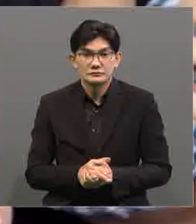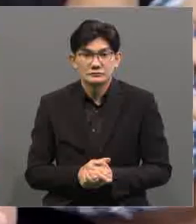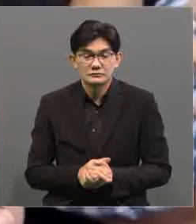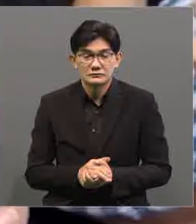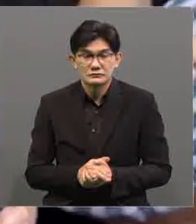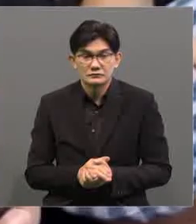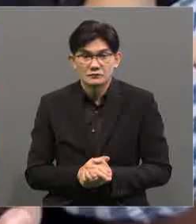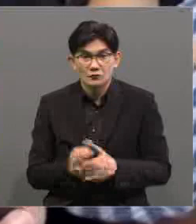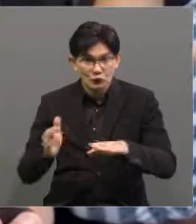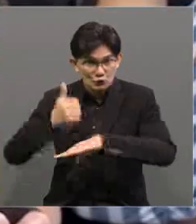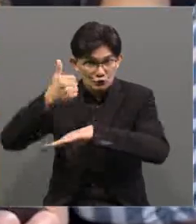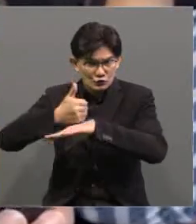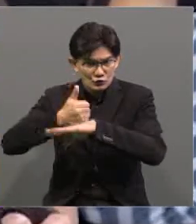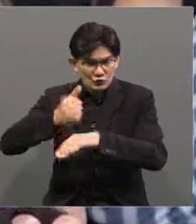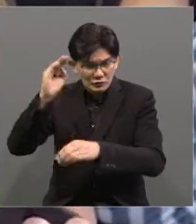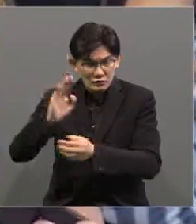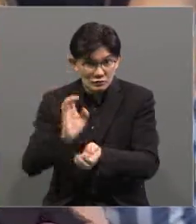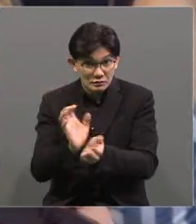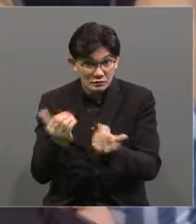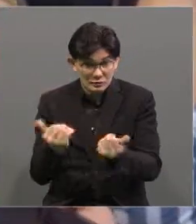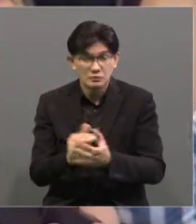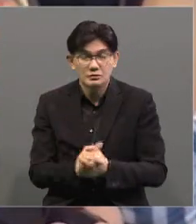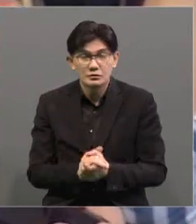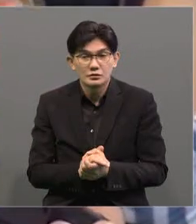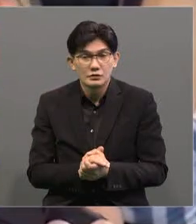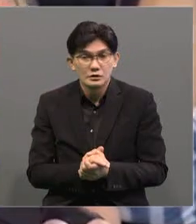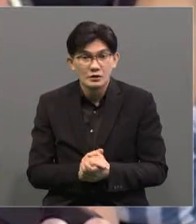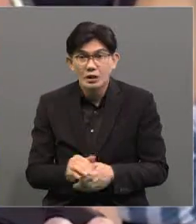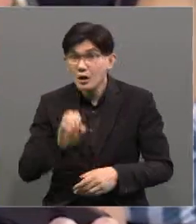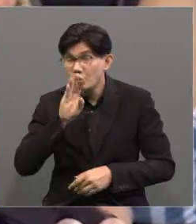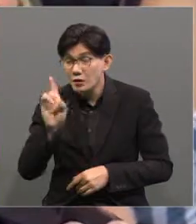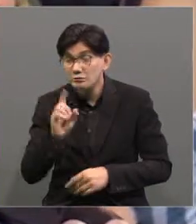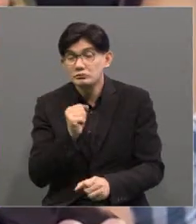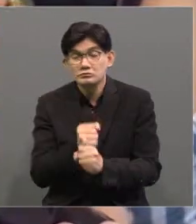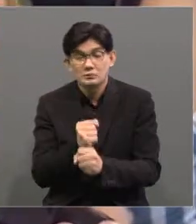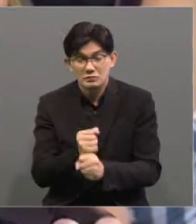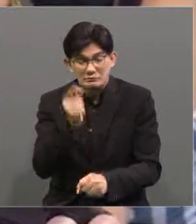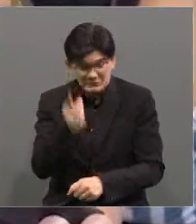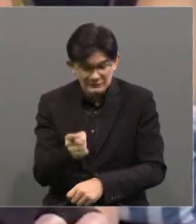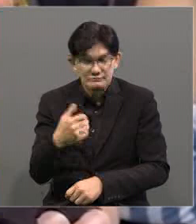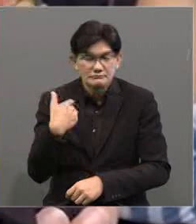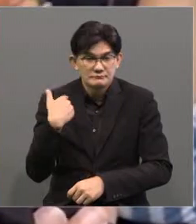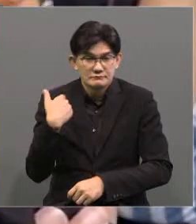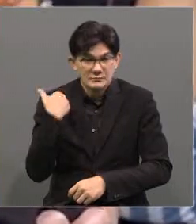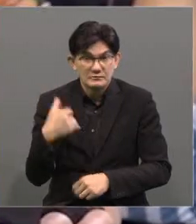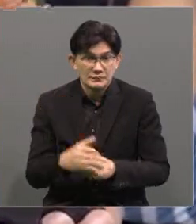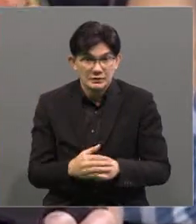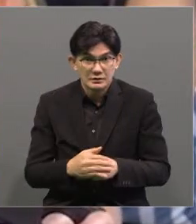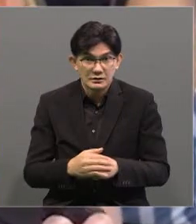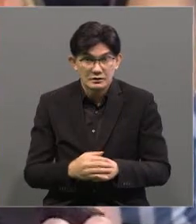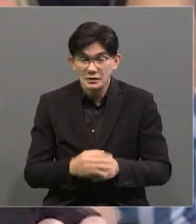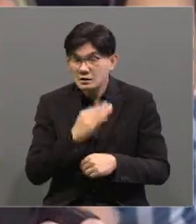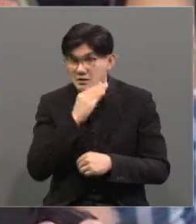ท่านผบ.เนี่ยท่านสั่งการออกมาแล้วว่าให้ดำเนินการแบบเฉียบขาดในกรณีถ้าคนร้